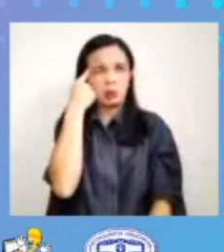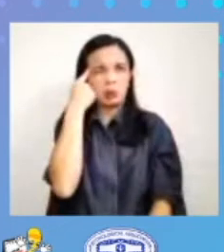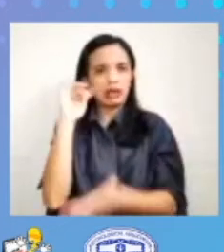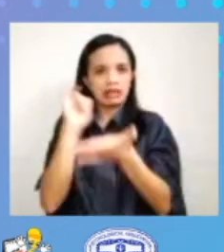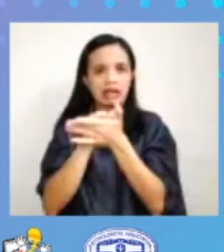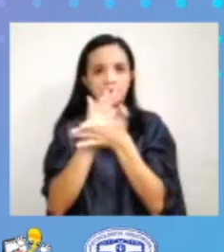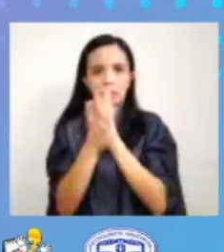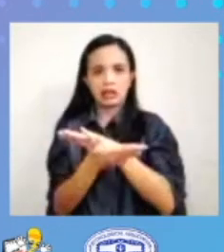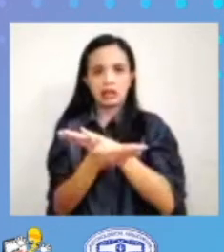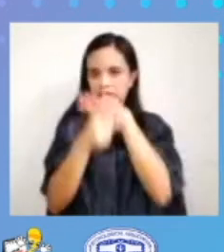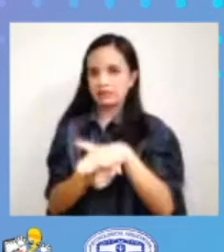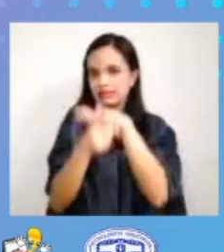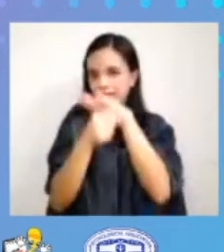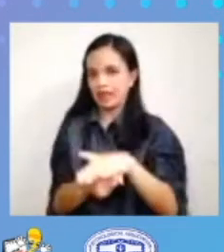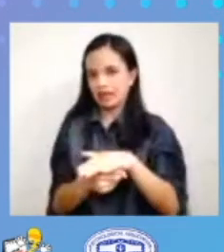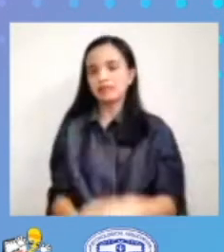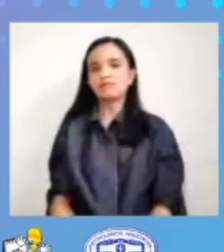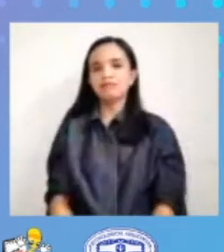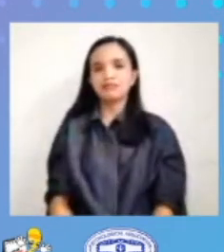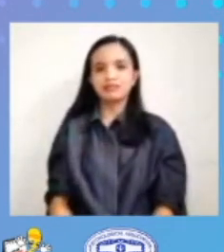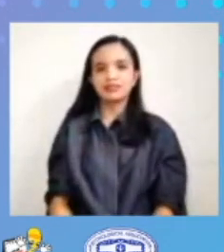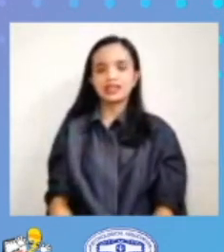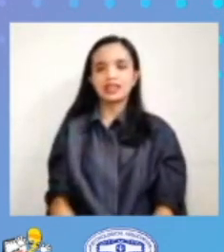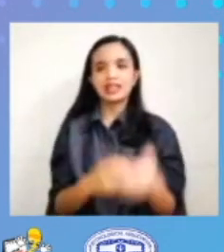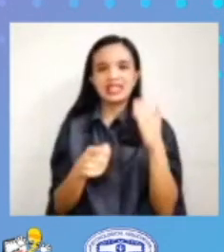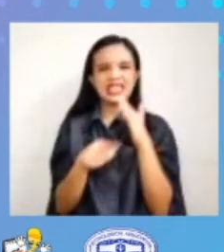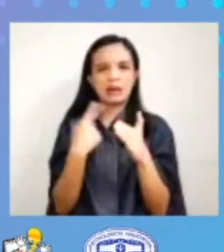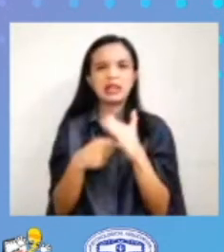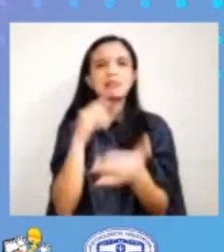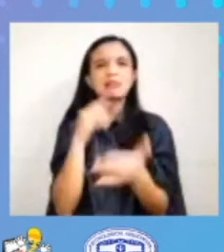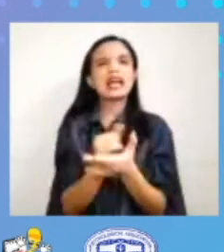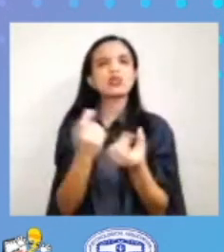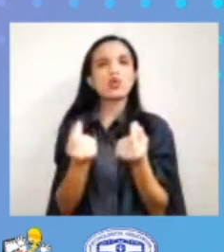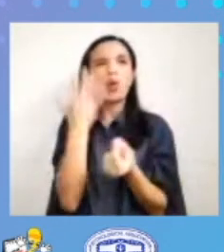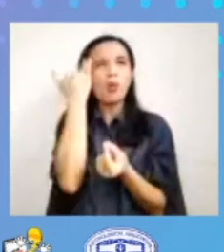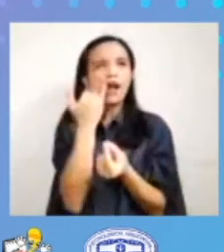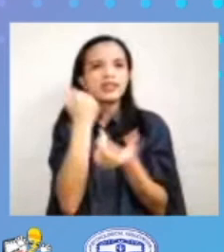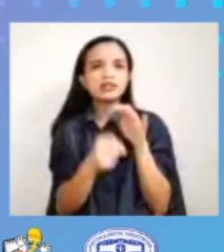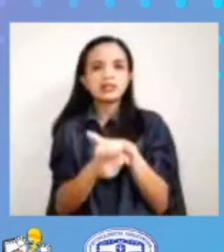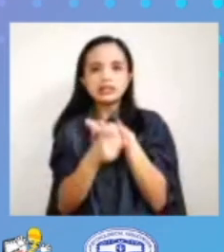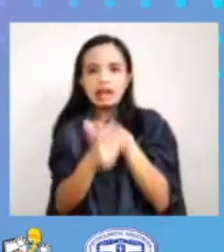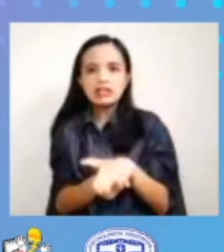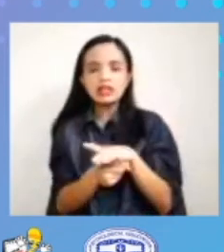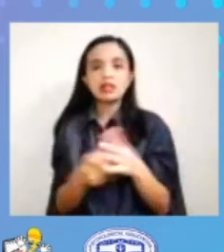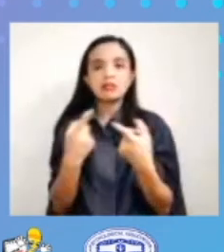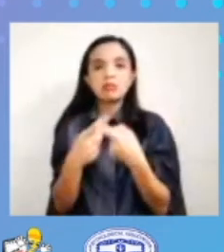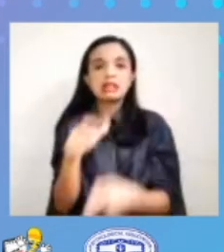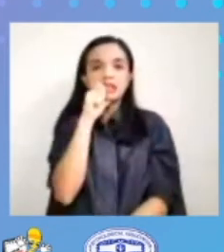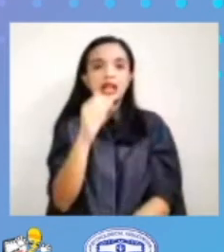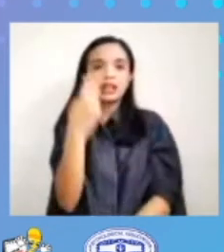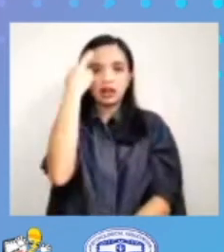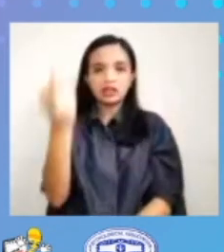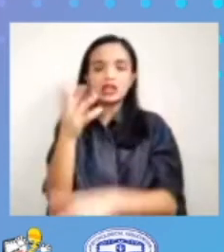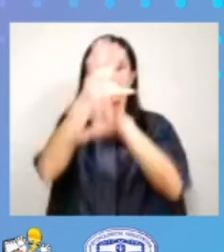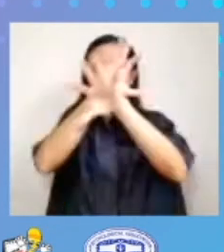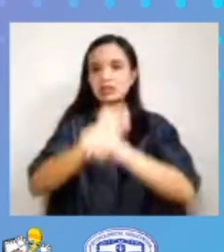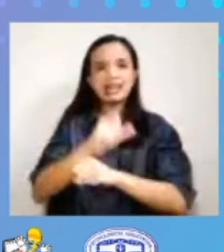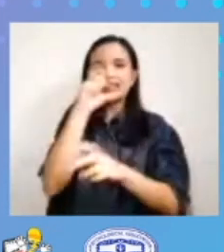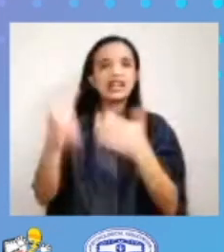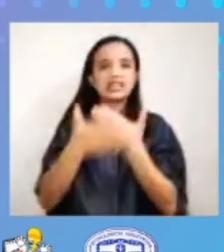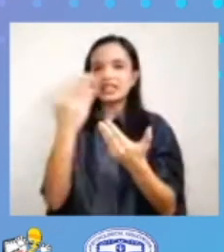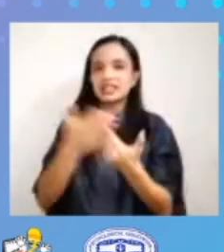start slow. And of course, pagpilitan yung sarili. Kung kaya, kayanin. Kung hindi, wag pilitin. Okay, so ayan,